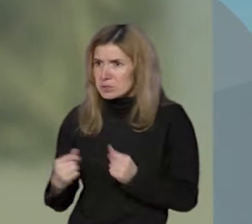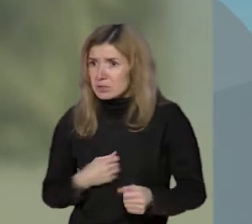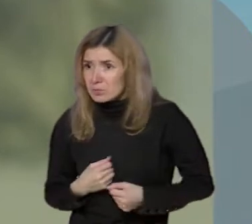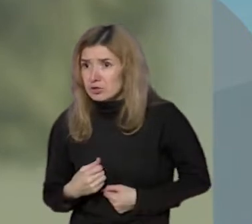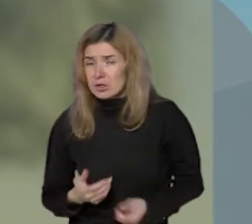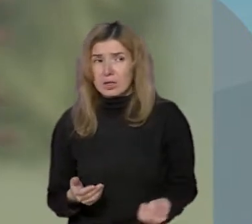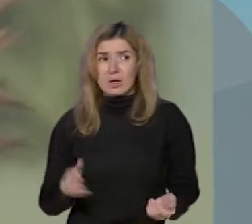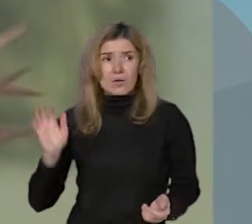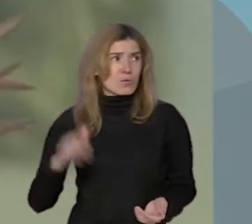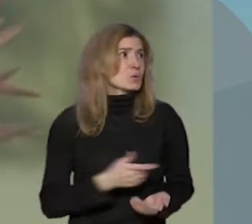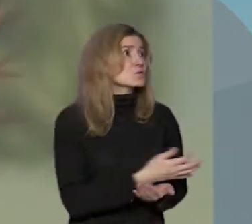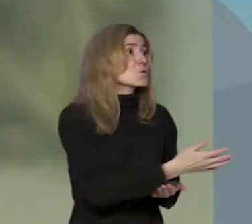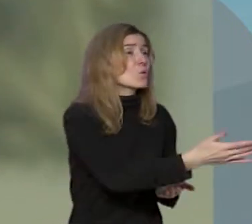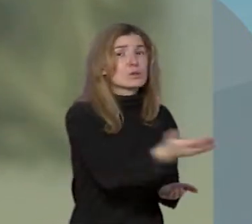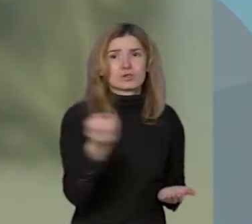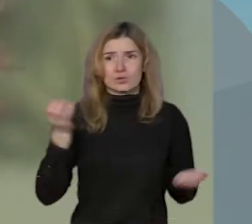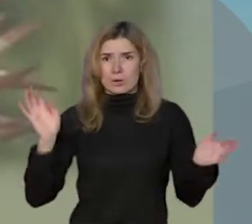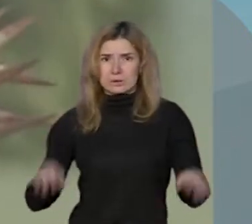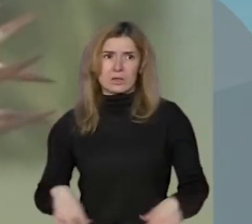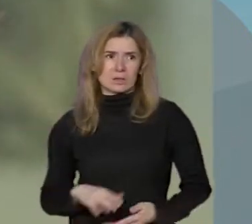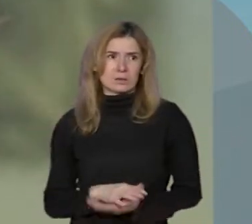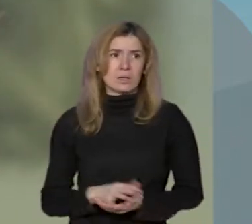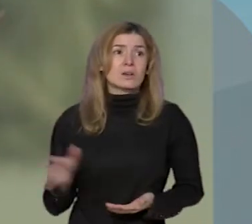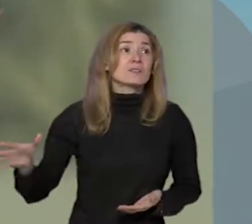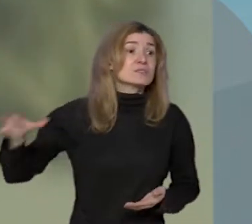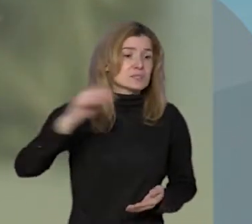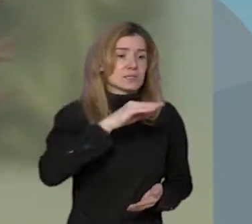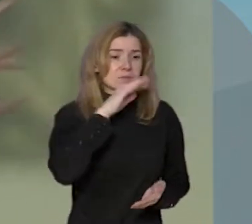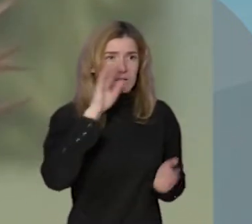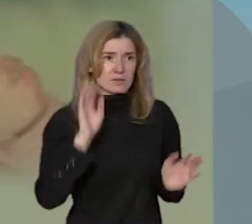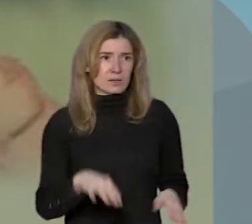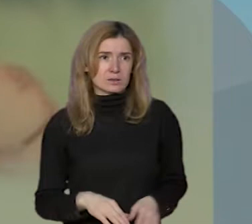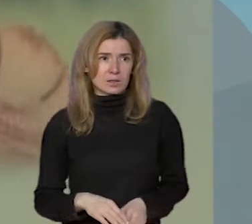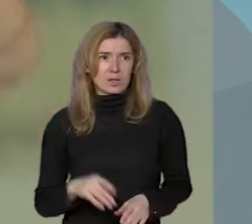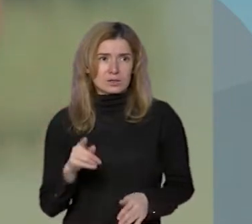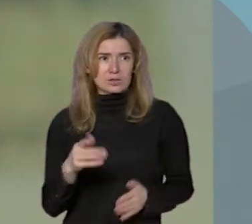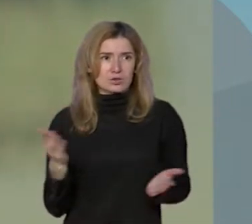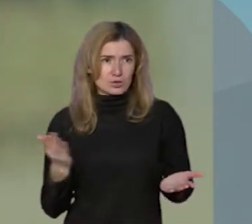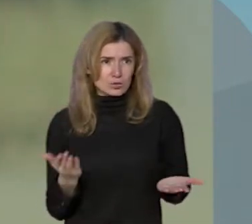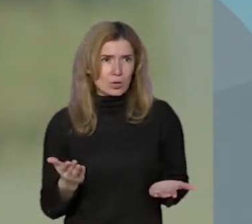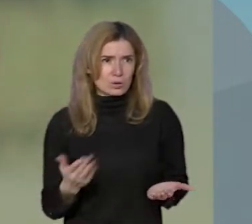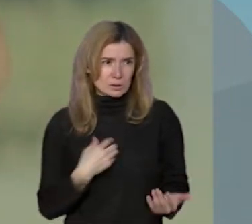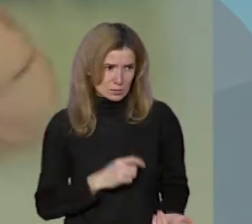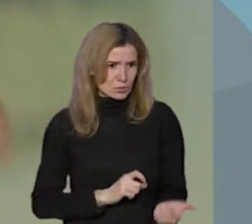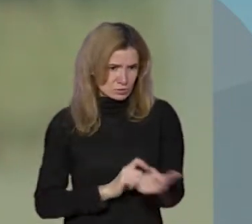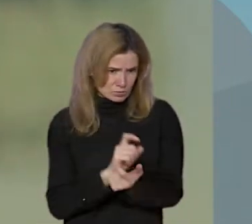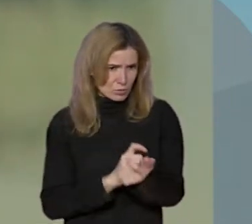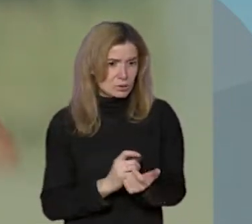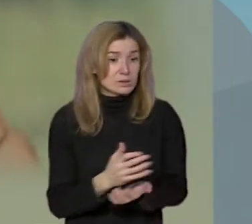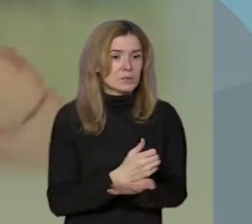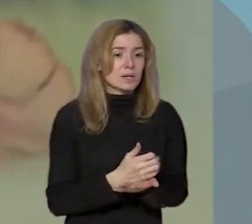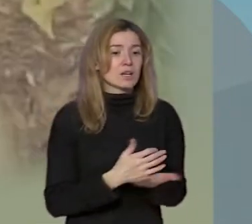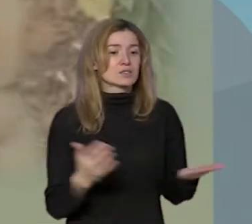листики пожалел? Вон сколько их еще осталось. Тут всем хватит. Ты что, спорить со